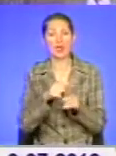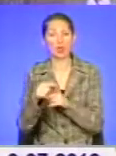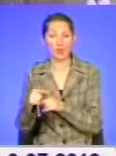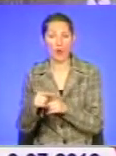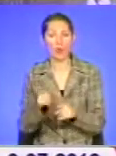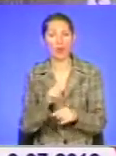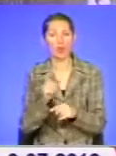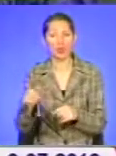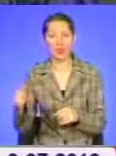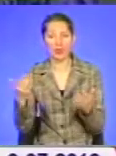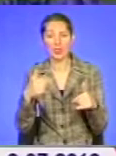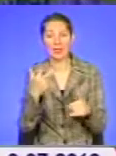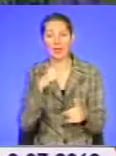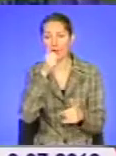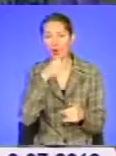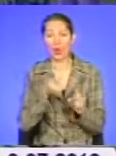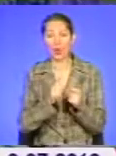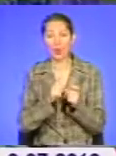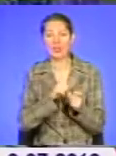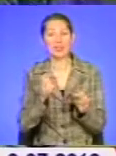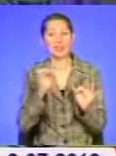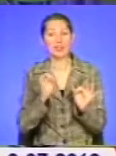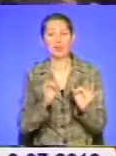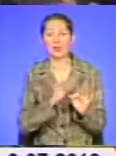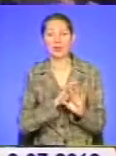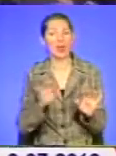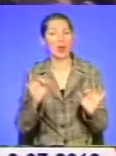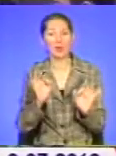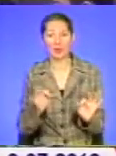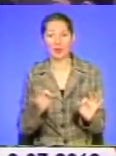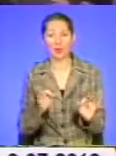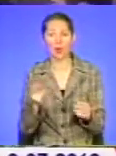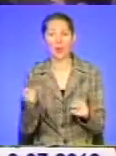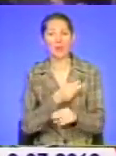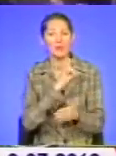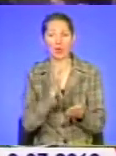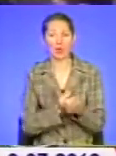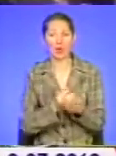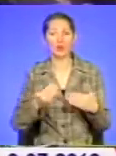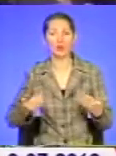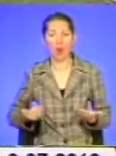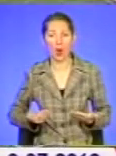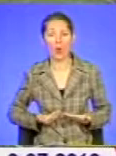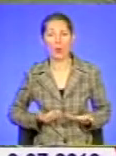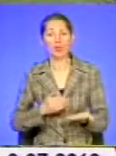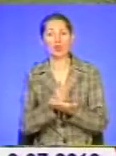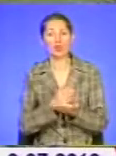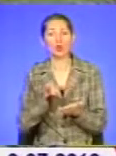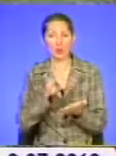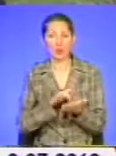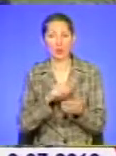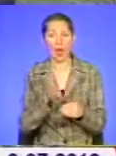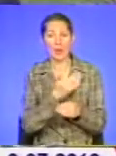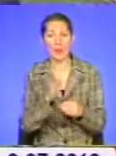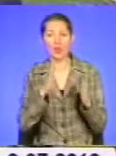тернополян, вони уже 3 роки борються з несправедливістю та безвідповідальністю комунальних служб міста. Міжбудинкові проїзди на